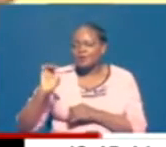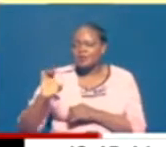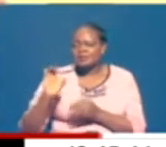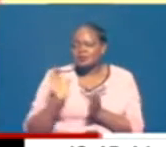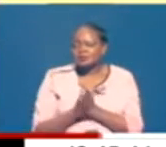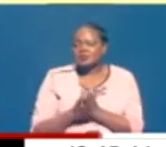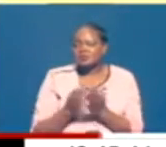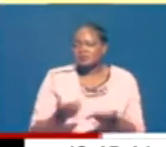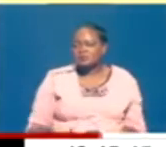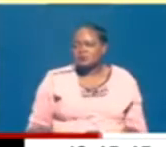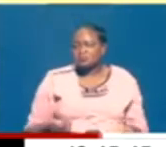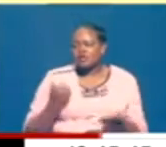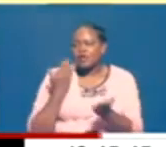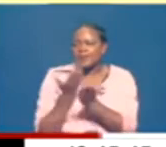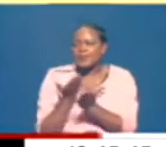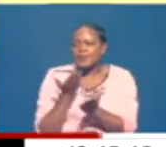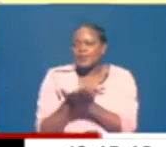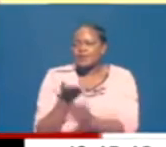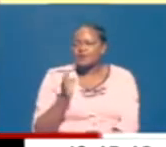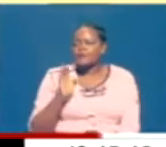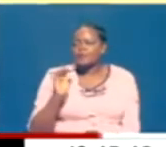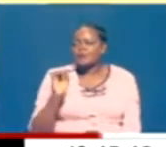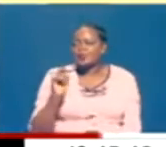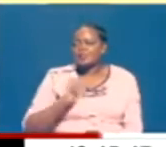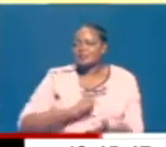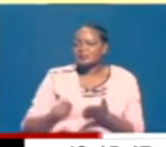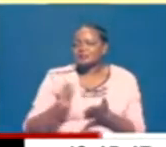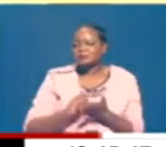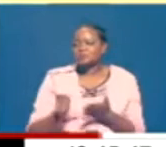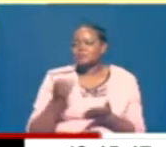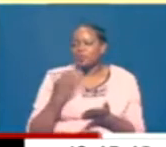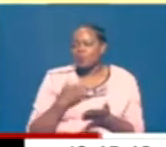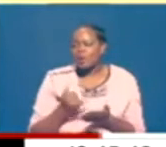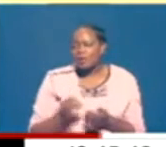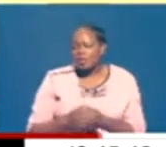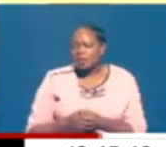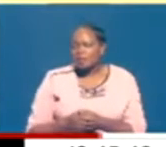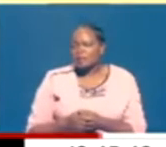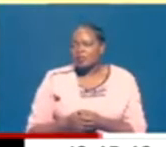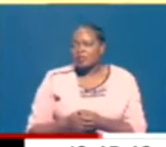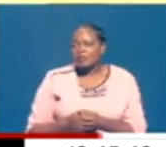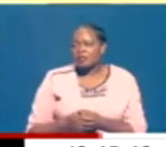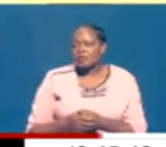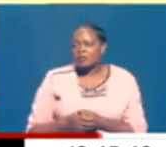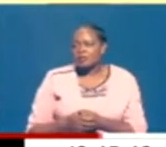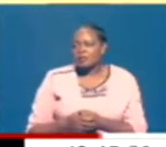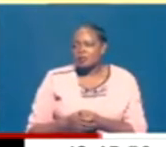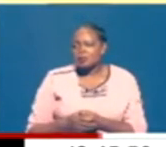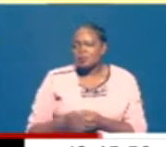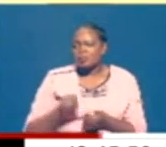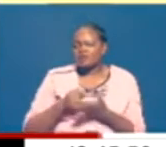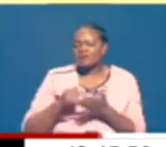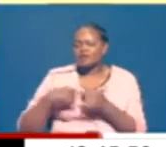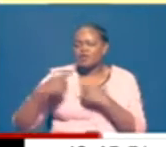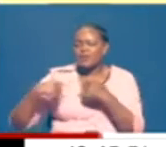na wale proponents wa BBI secretariat walikuwa wamehusiana na hiyo hiyo process.